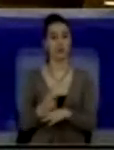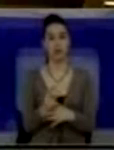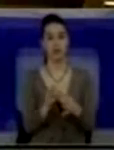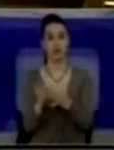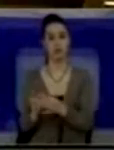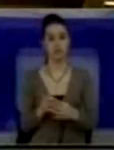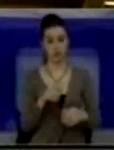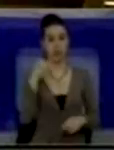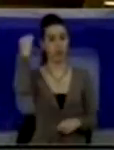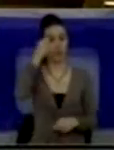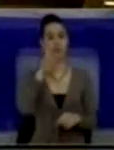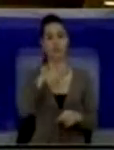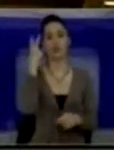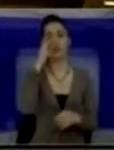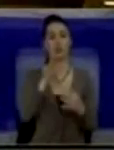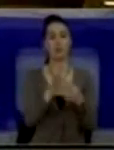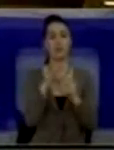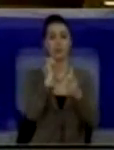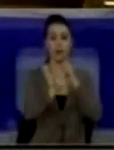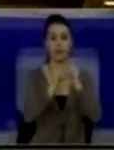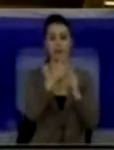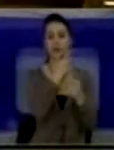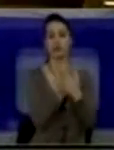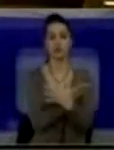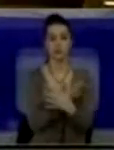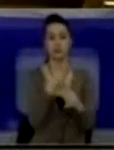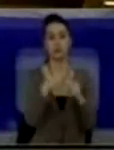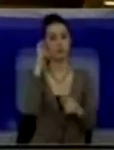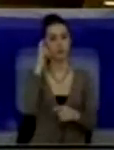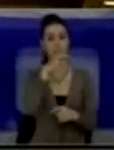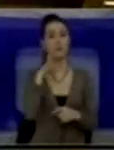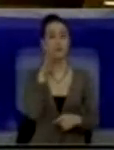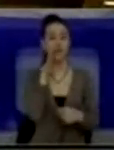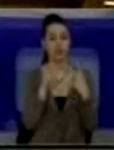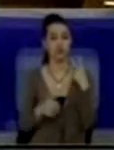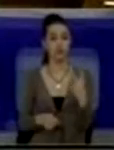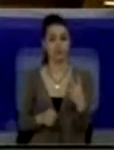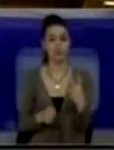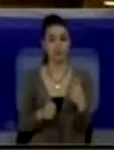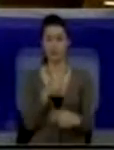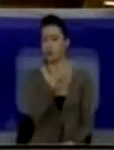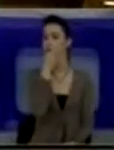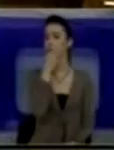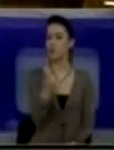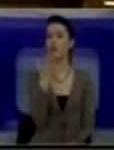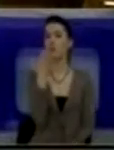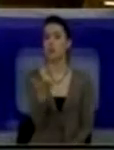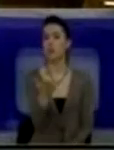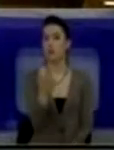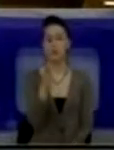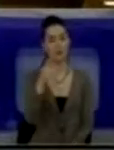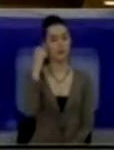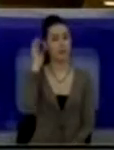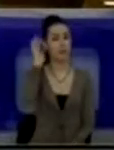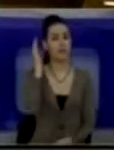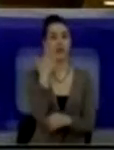ka memorandume mirëkuptimi vetëm me Shqipërinë dhe Maqedoninë. Pyetni ministrin e jashtëm pse nuk ka bërë marrëveshje bilaterale.